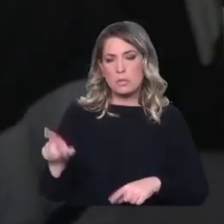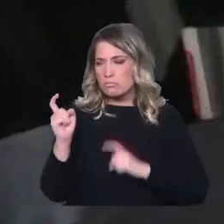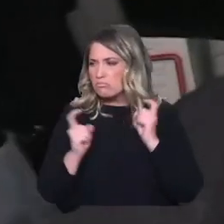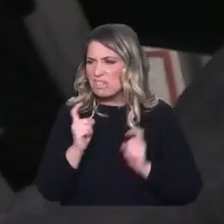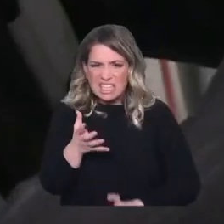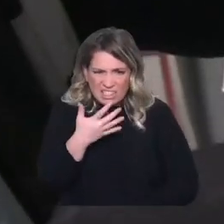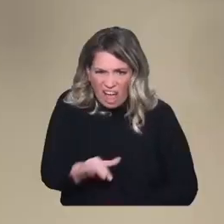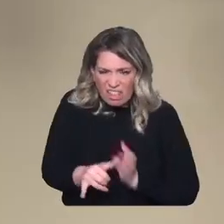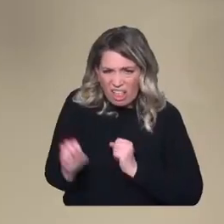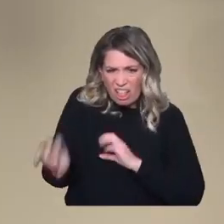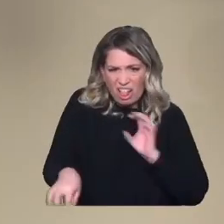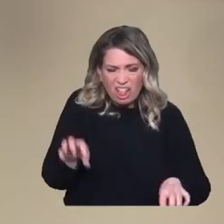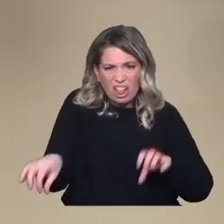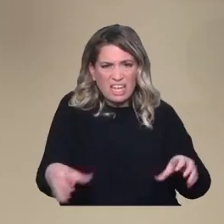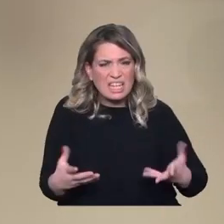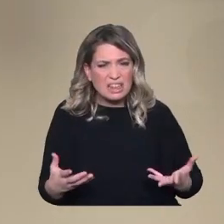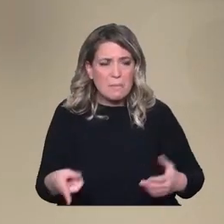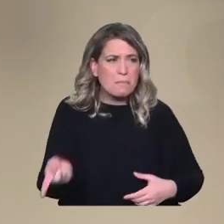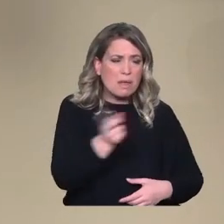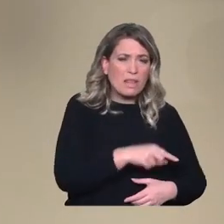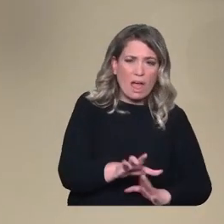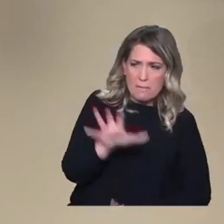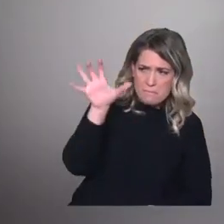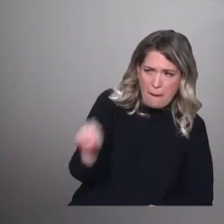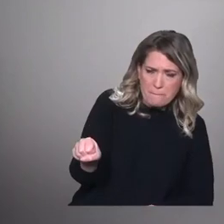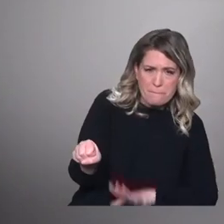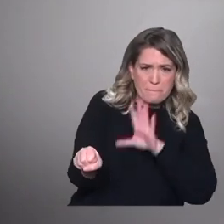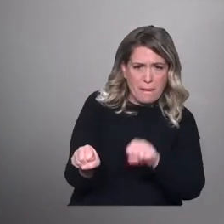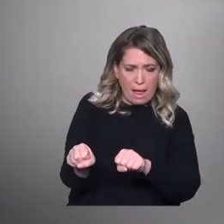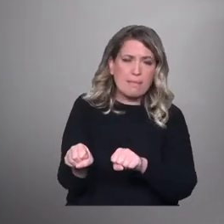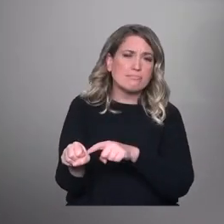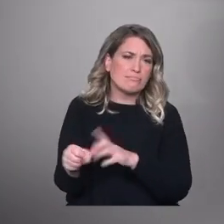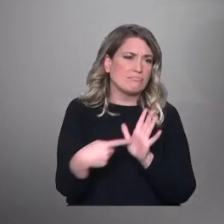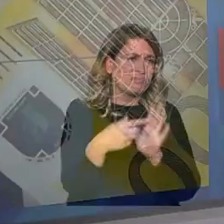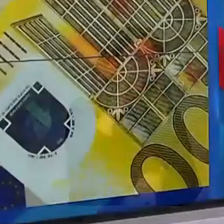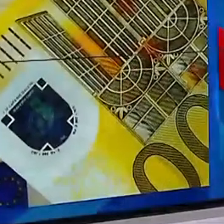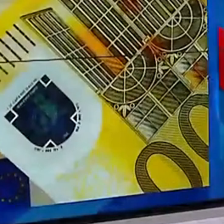άλλες, ένικοι έχουν πιάσει στα πράσα διανομέα με αποτέλεσμα να χάσει τη δουλειά του.